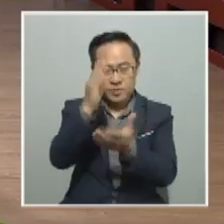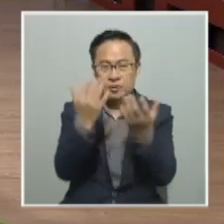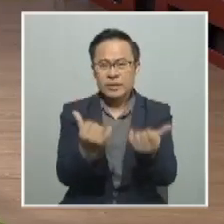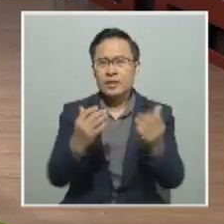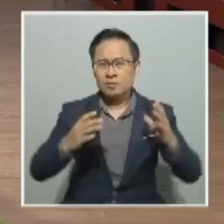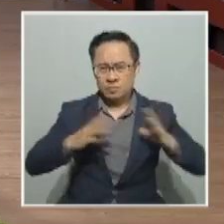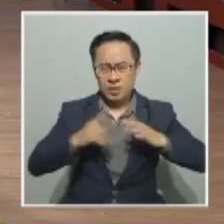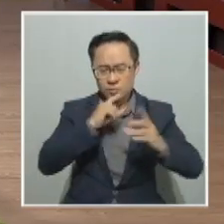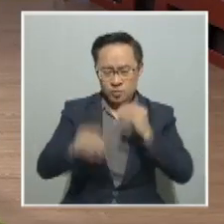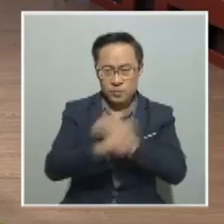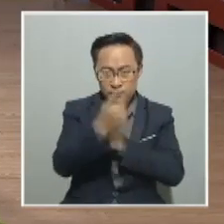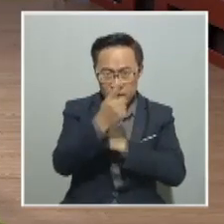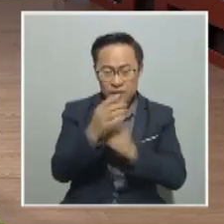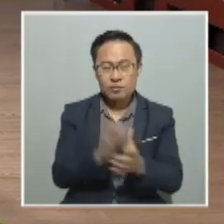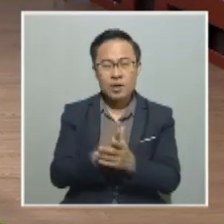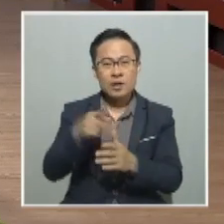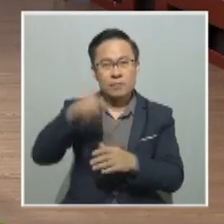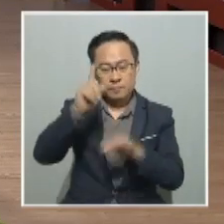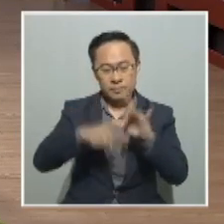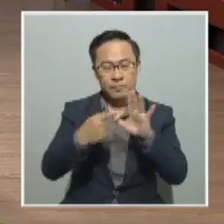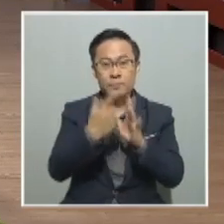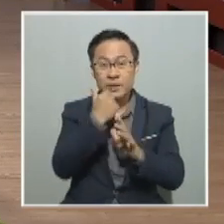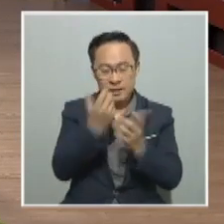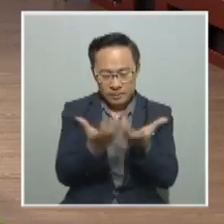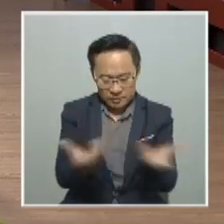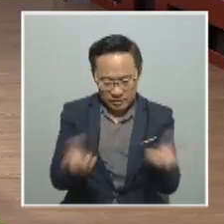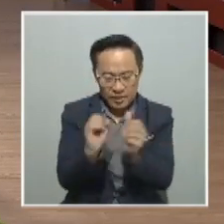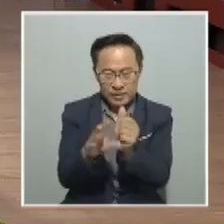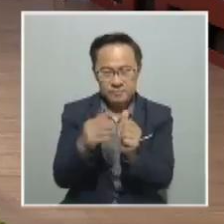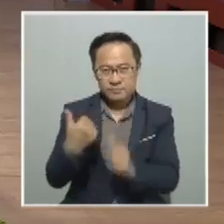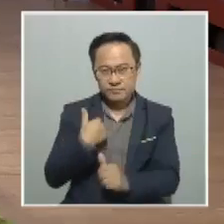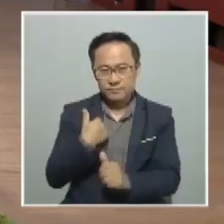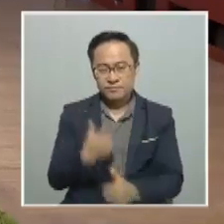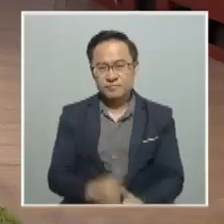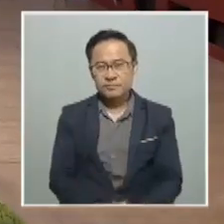สำหรับช่วงหน้าเดี๋ยวมาดูกันว่าป้าแดงของเราจะแกะกล่องอะไรมารีวิวกันค่ะ